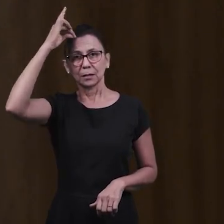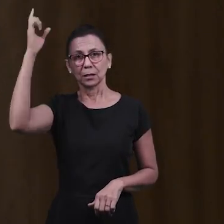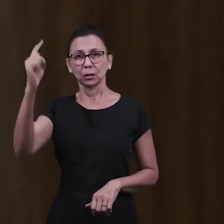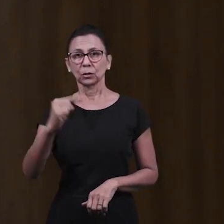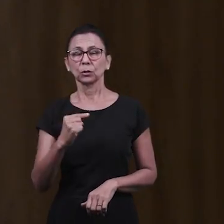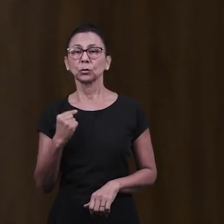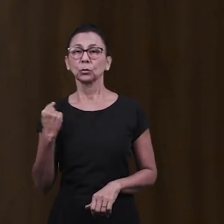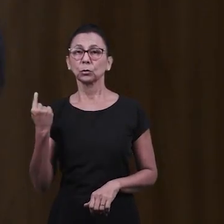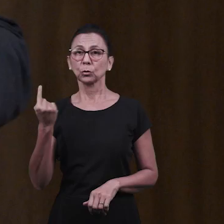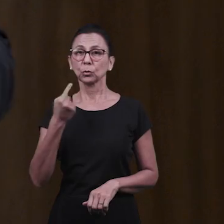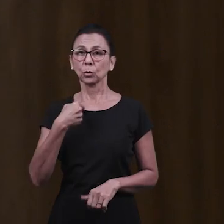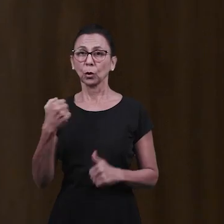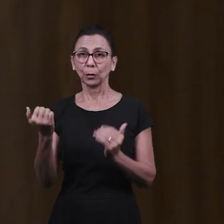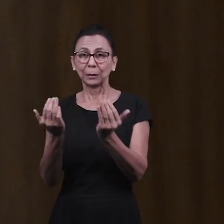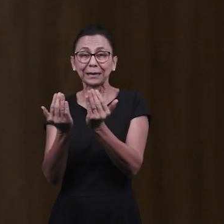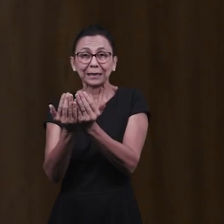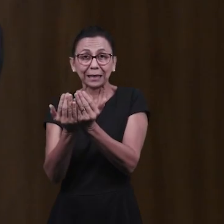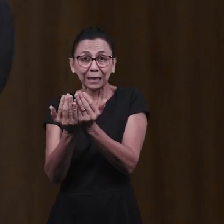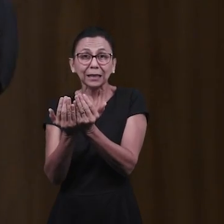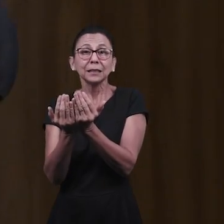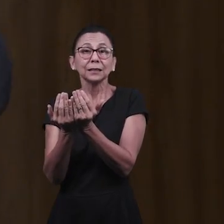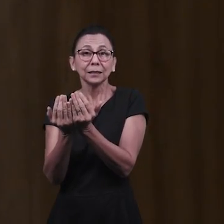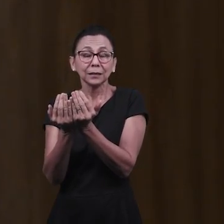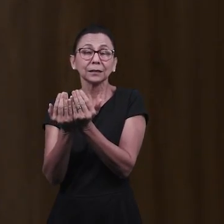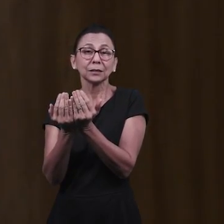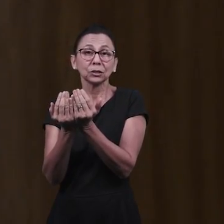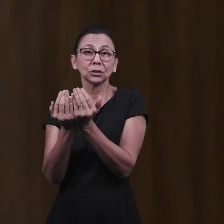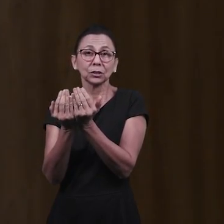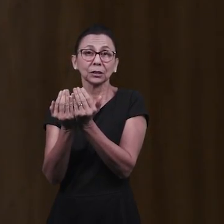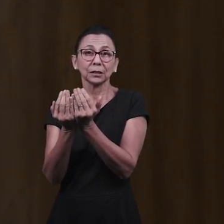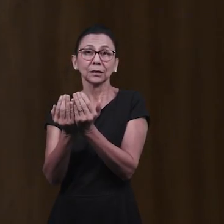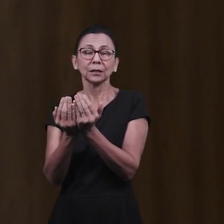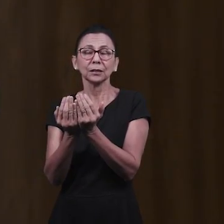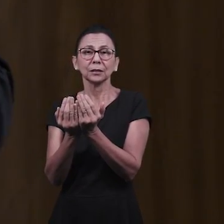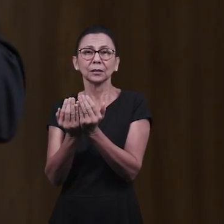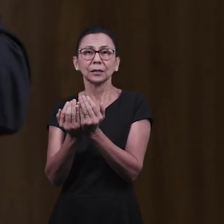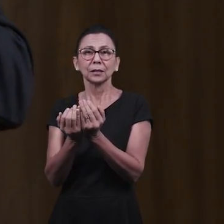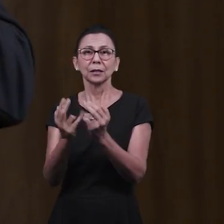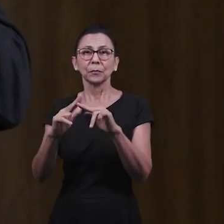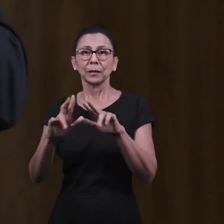nous, les chrétiens, nous puissions entrer